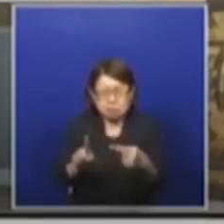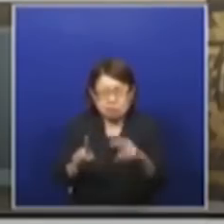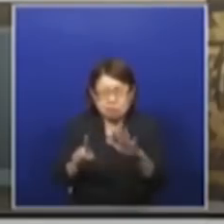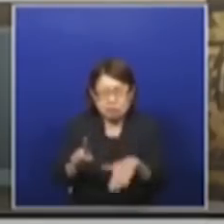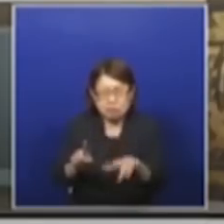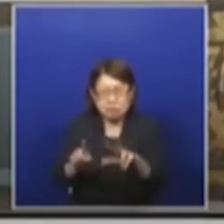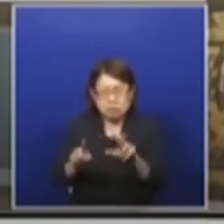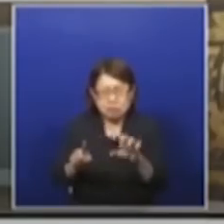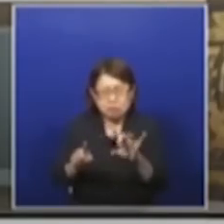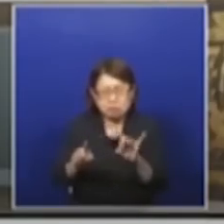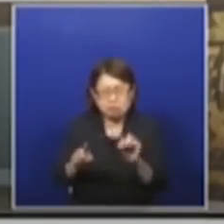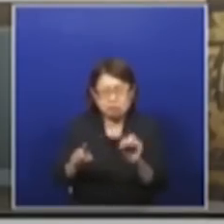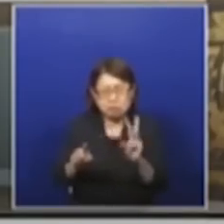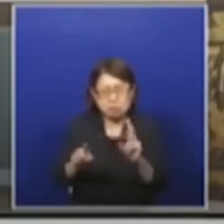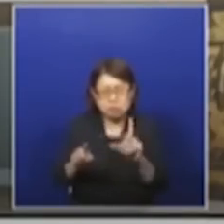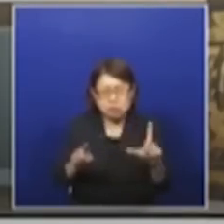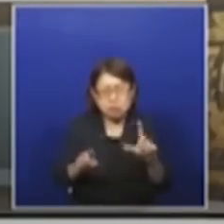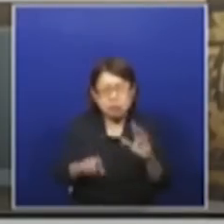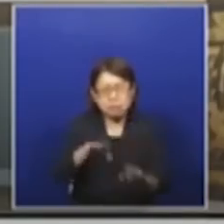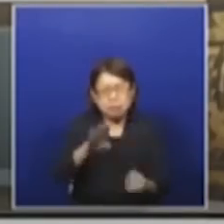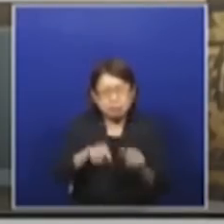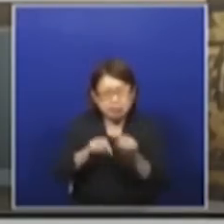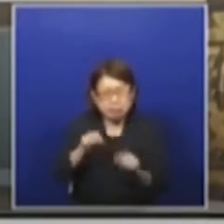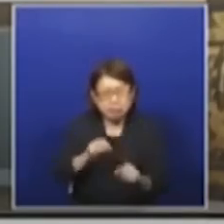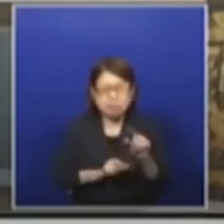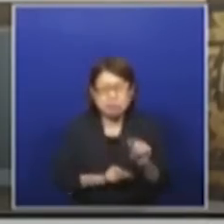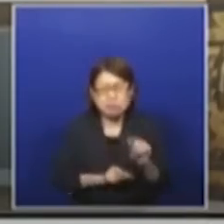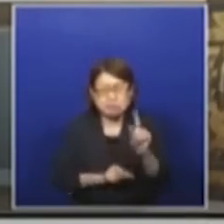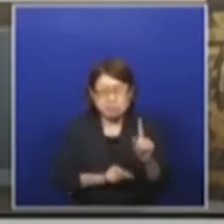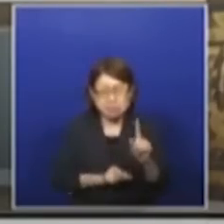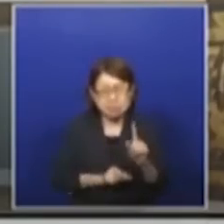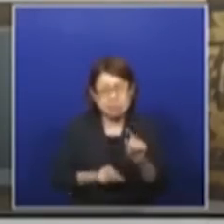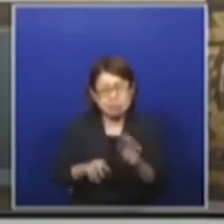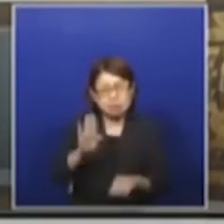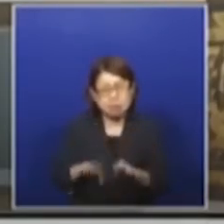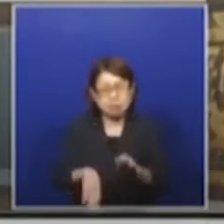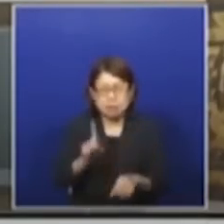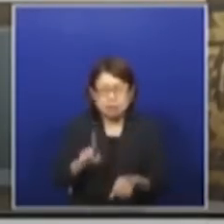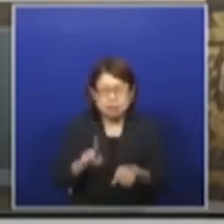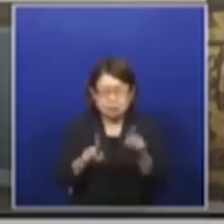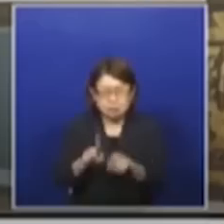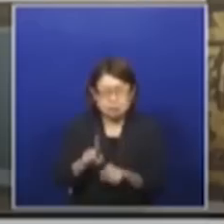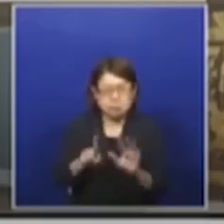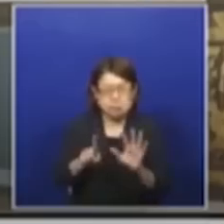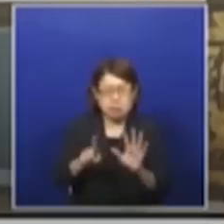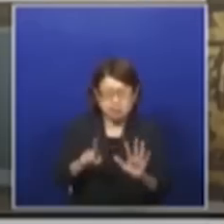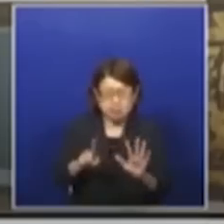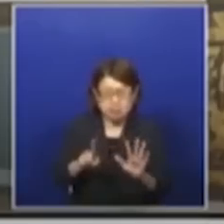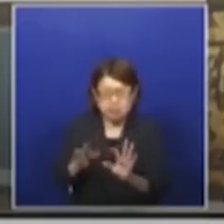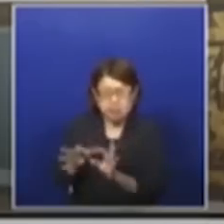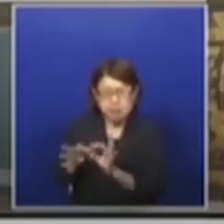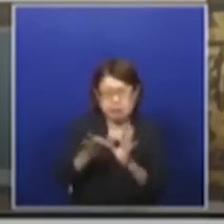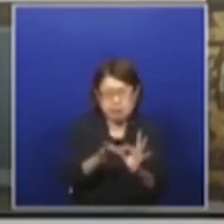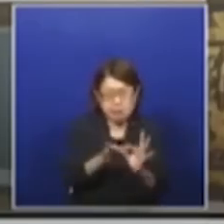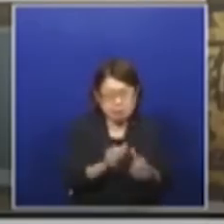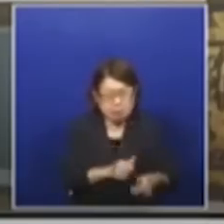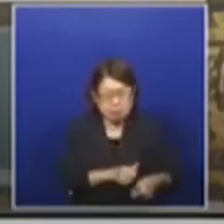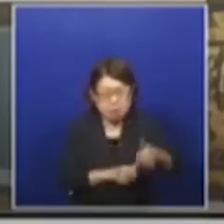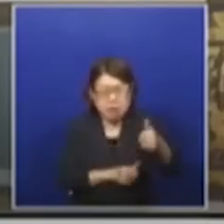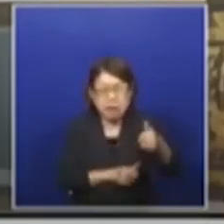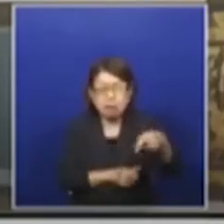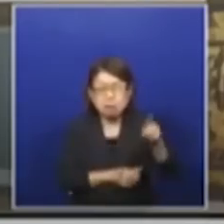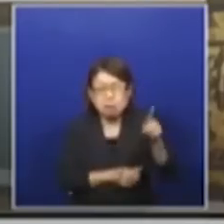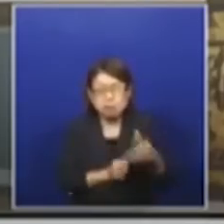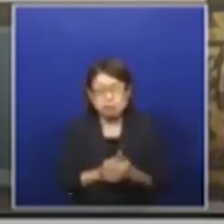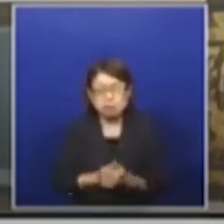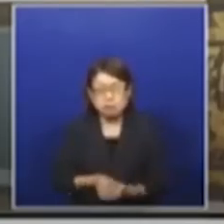185,386 ล้านบาทคิดเป็น 21% หรือ1ใน5ของขนาดตราสารหนี้ที่เข้าขายได้ประโยชน์เครือไท